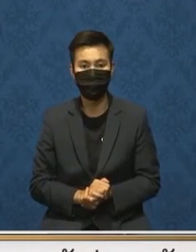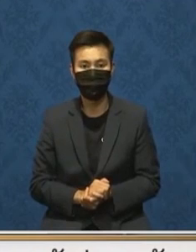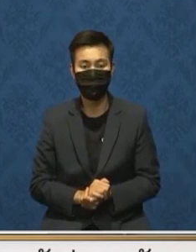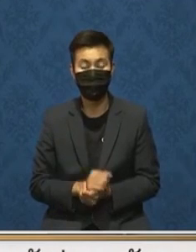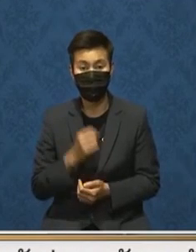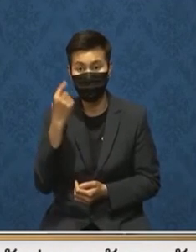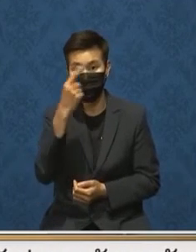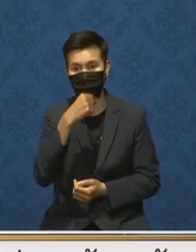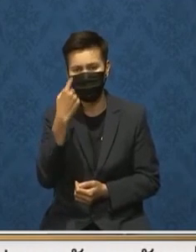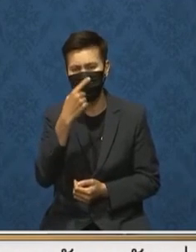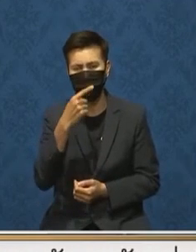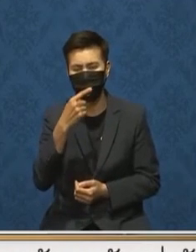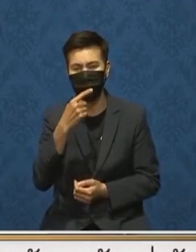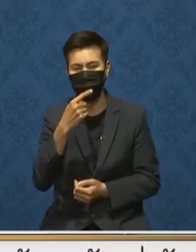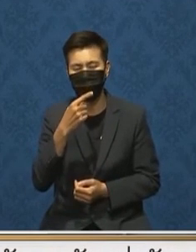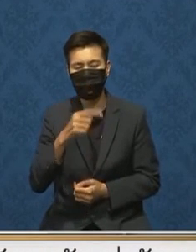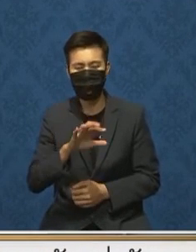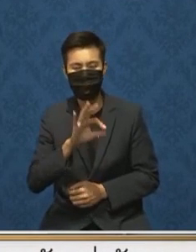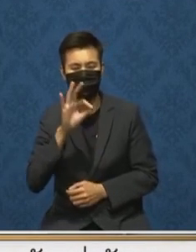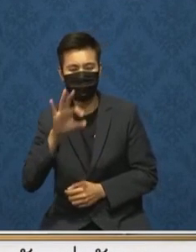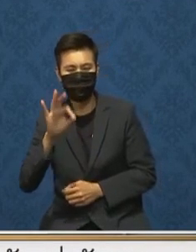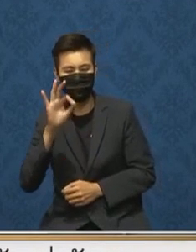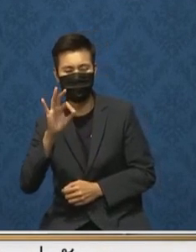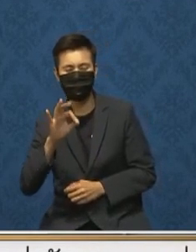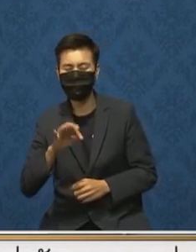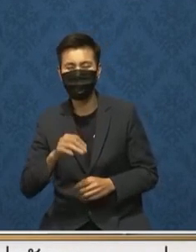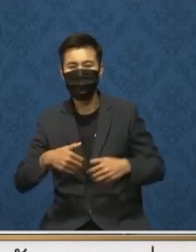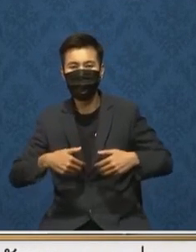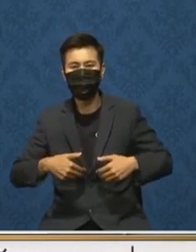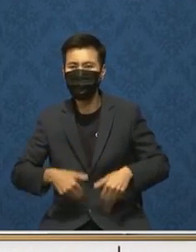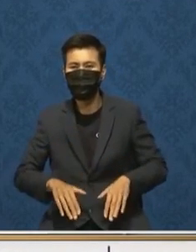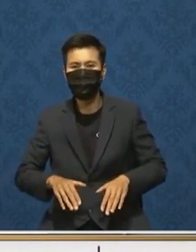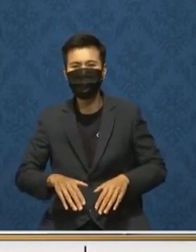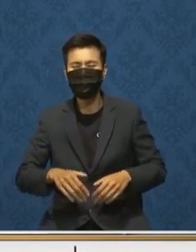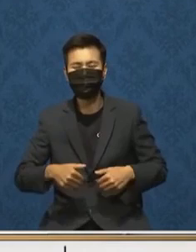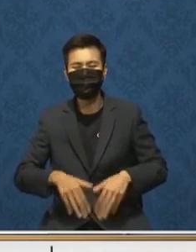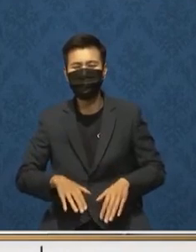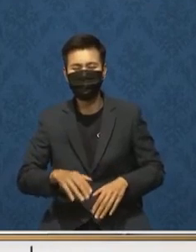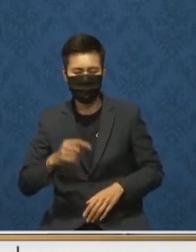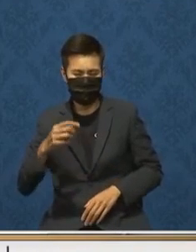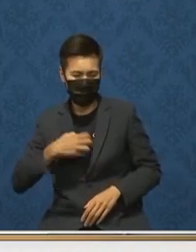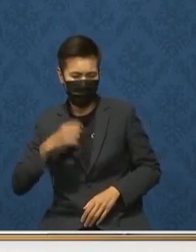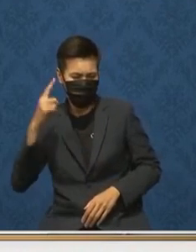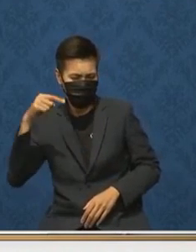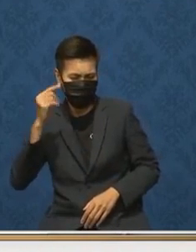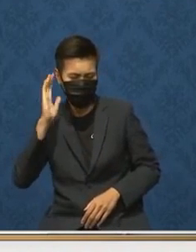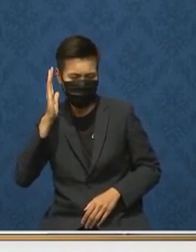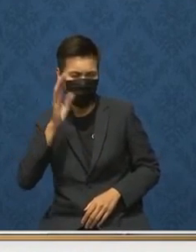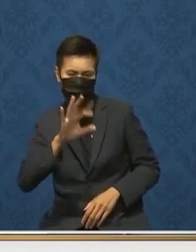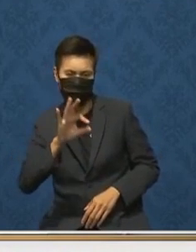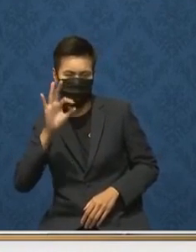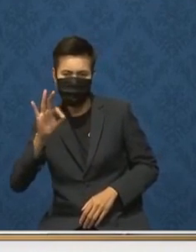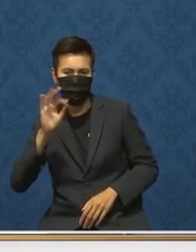ใครก็เลือกเกิดไม่ได้ท่านประธานเมื่อเขาโตมาเขาเป็นอย่างนั้น